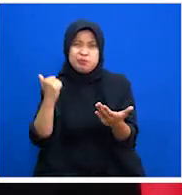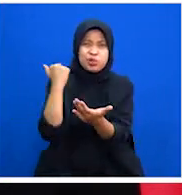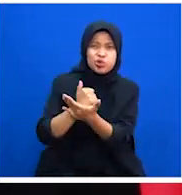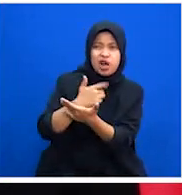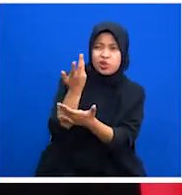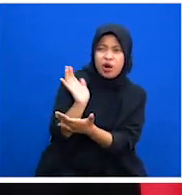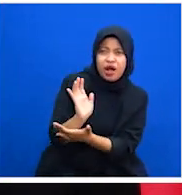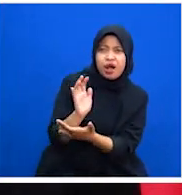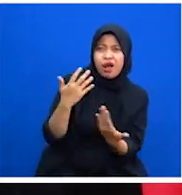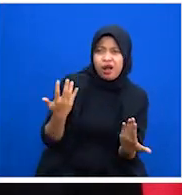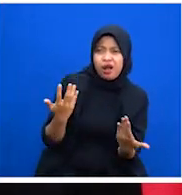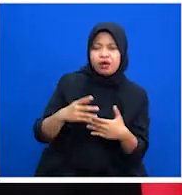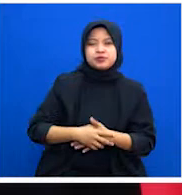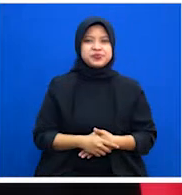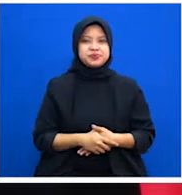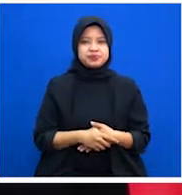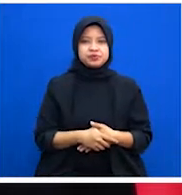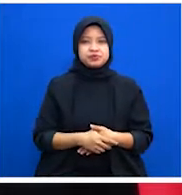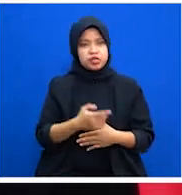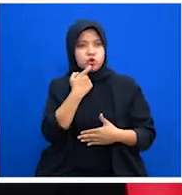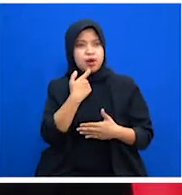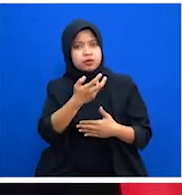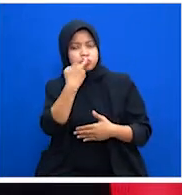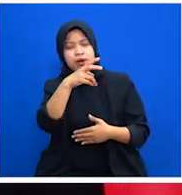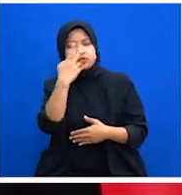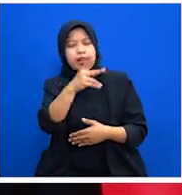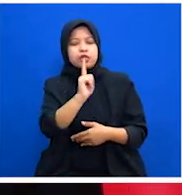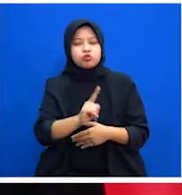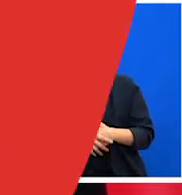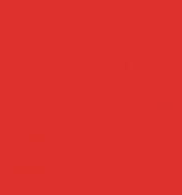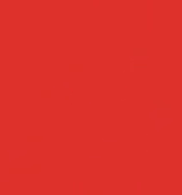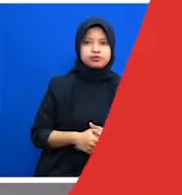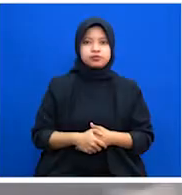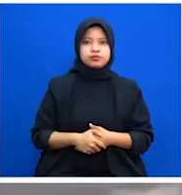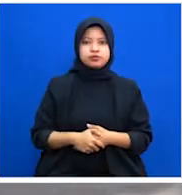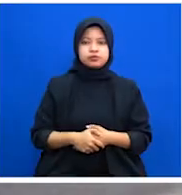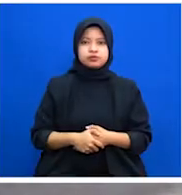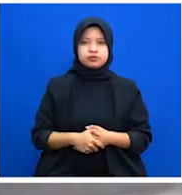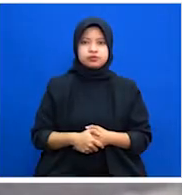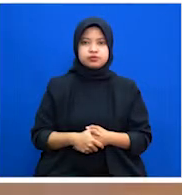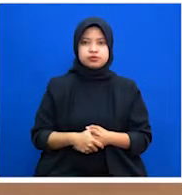Masa iya sih Coba deh kita kita lihat dulu beritanya ya